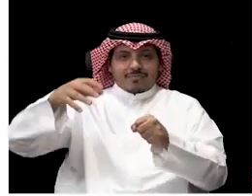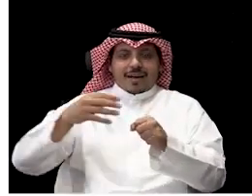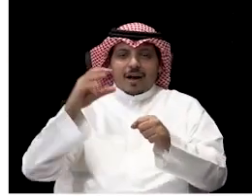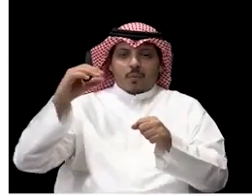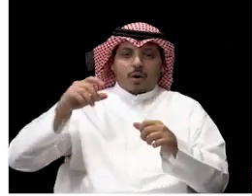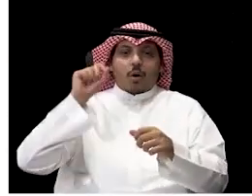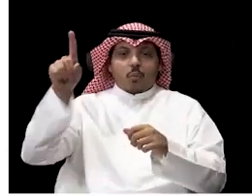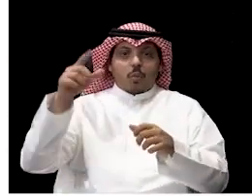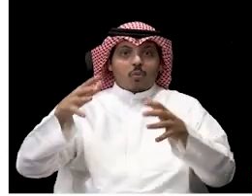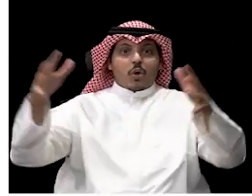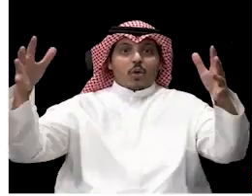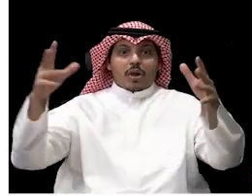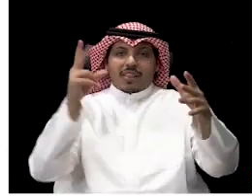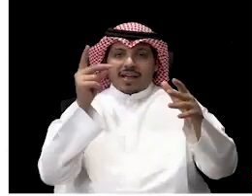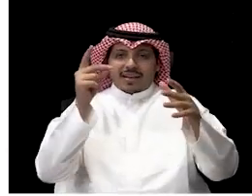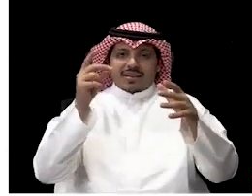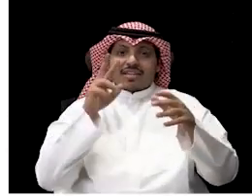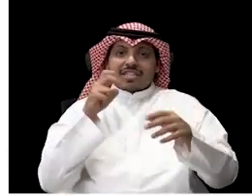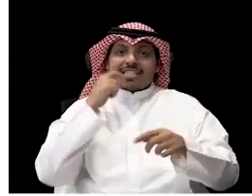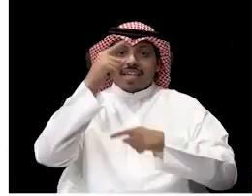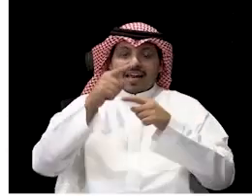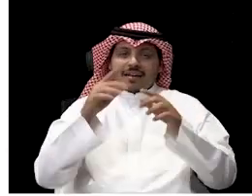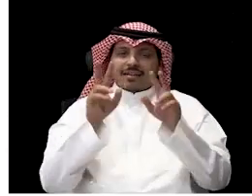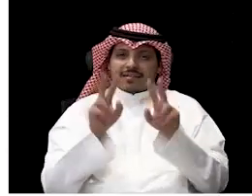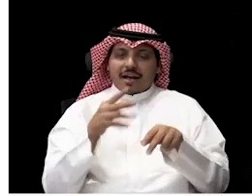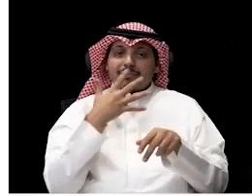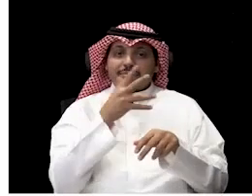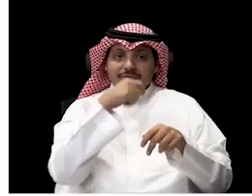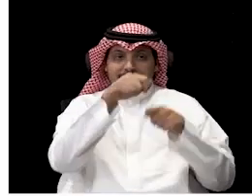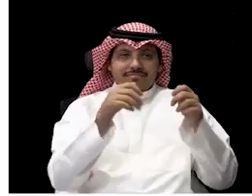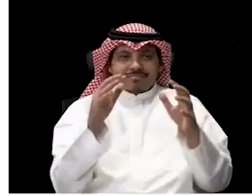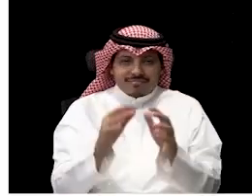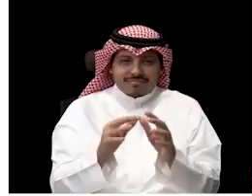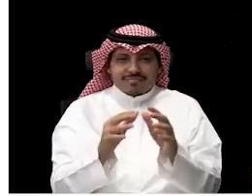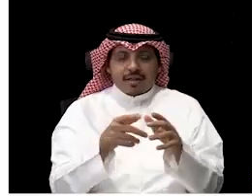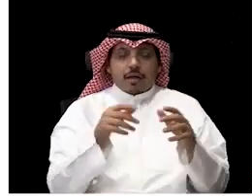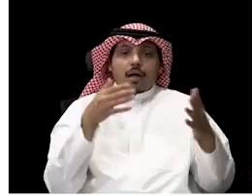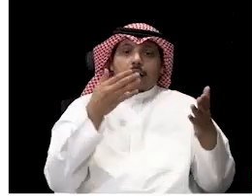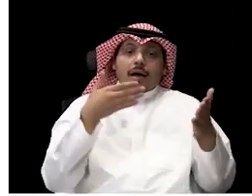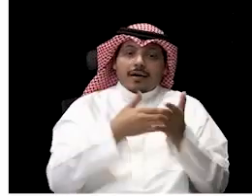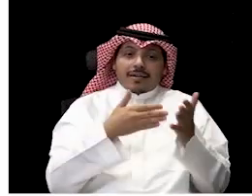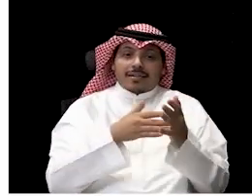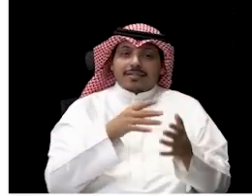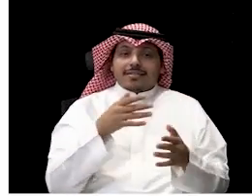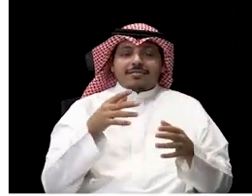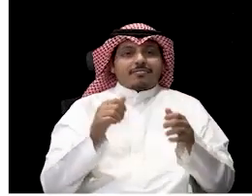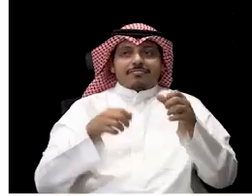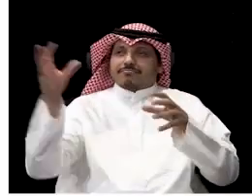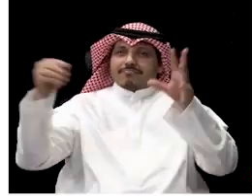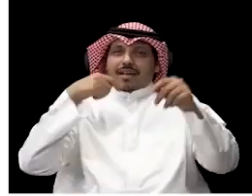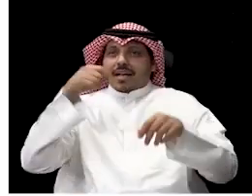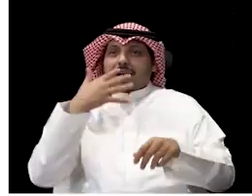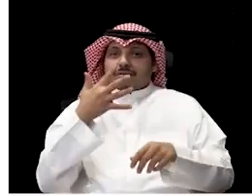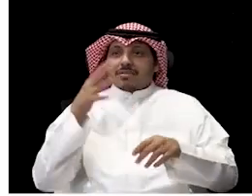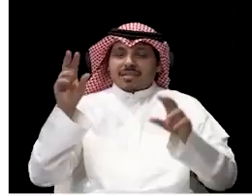قيمة العملة النقدية، بالإضافة إلى ماذا؟ قلة المعروض، زيادة الطلب على ماذا؟